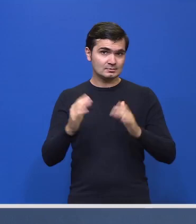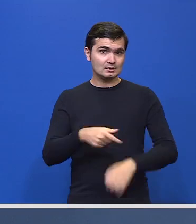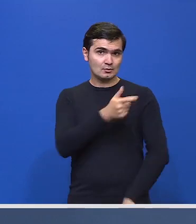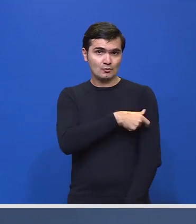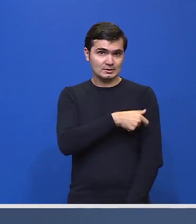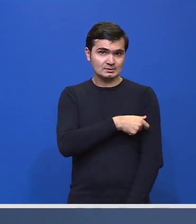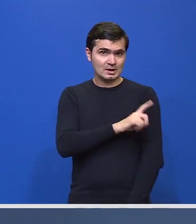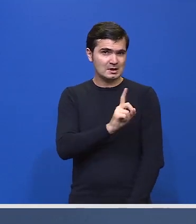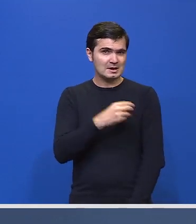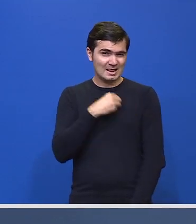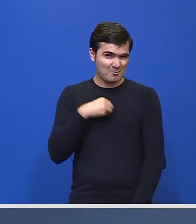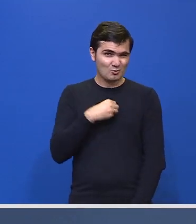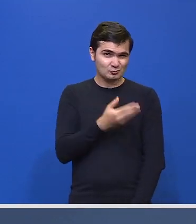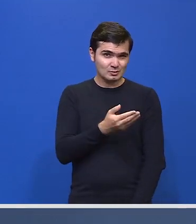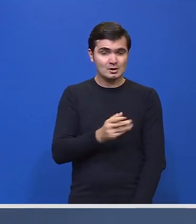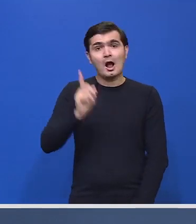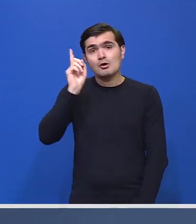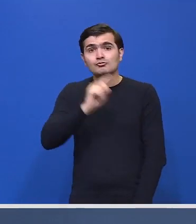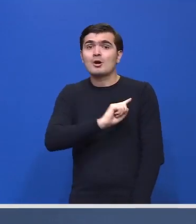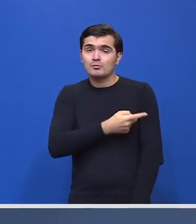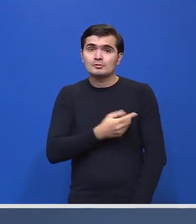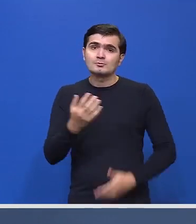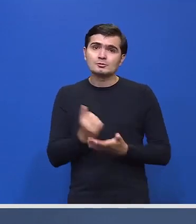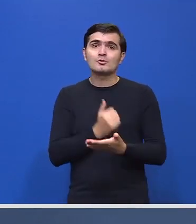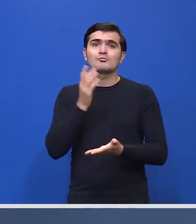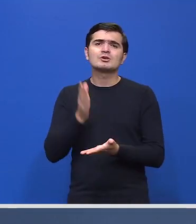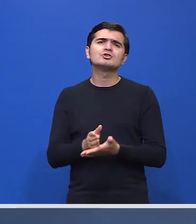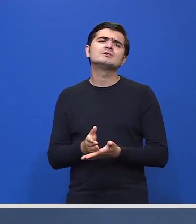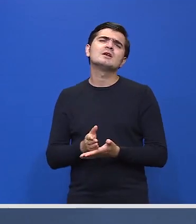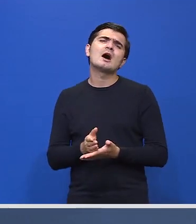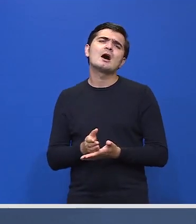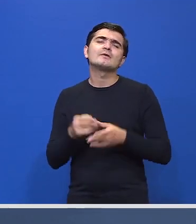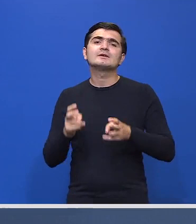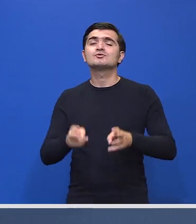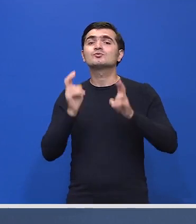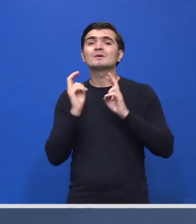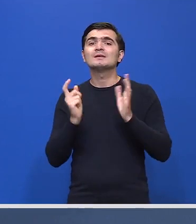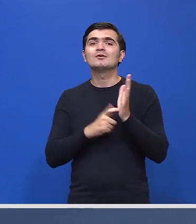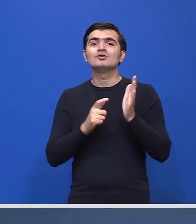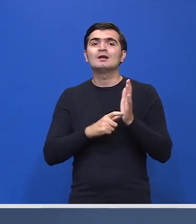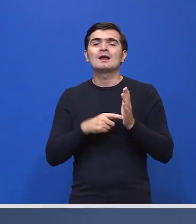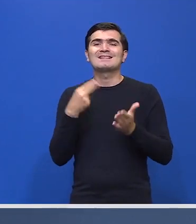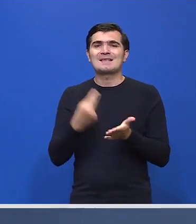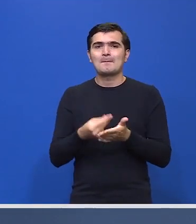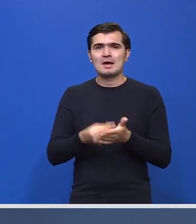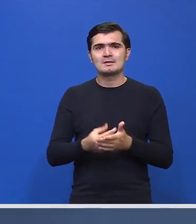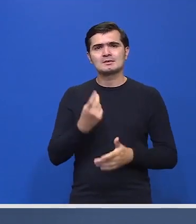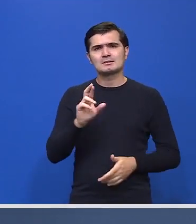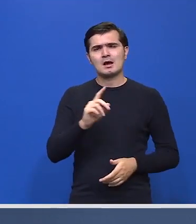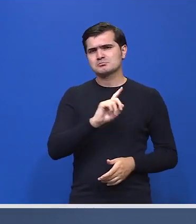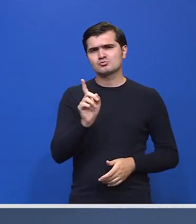nu este mulțumită, atunci se poate lua decizia suspendării cererii de plată, dar în niciun